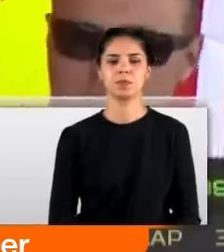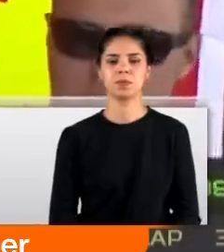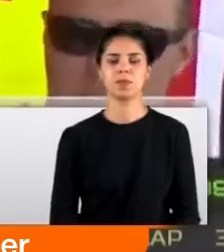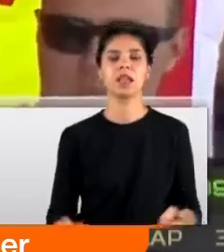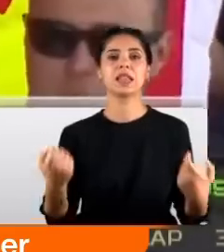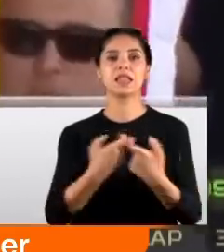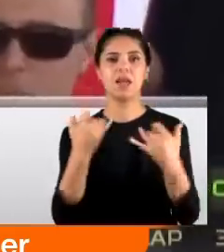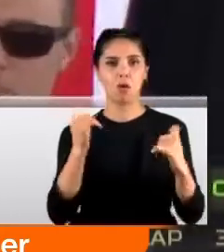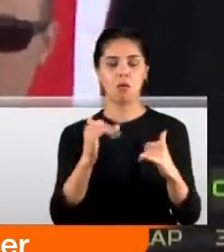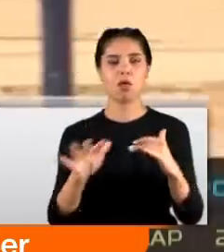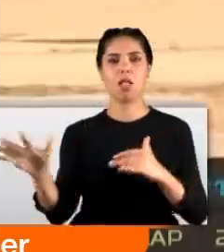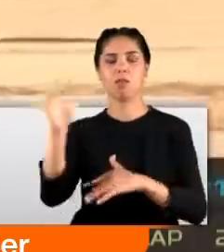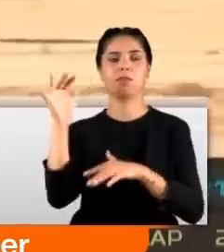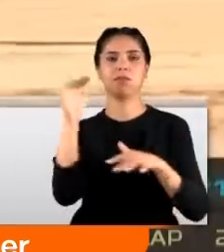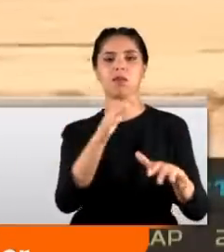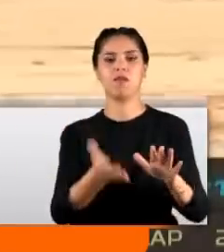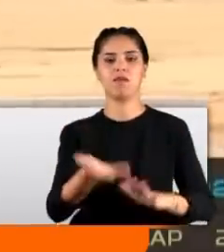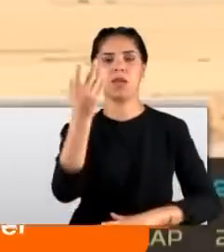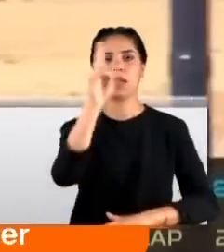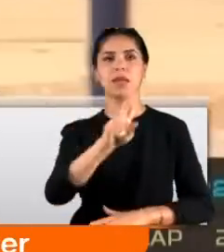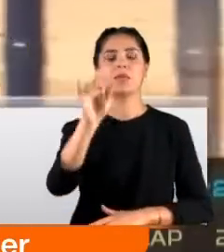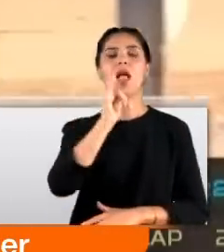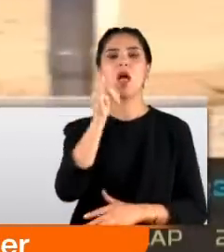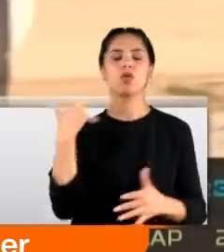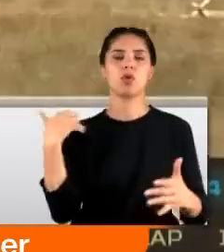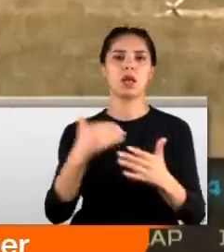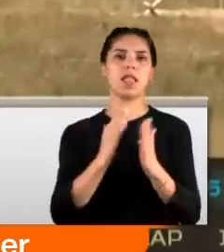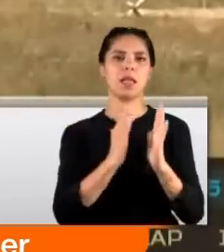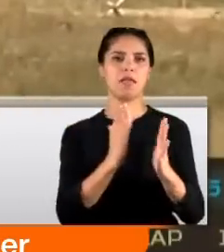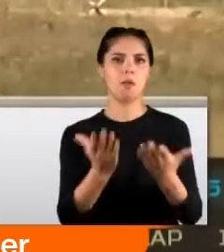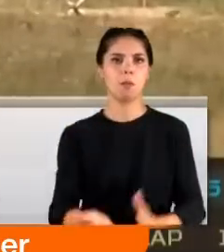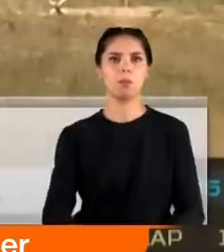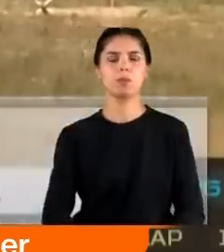Savaş oyunlarına ilgi büyük. Oyunlar 27 Ağustos'a kadar sürecek.